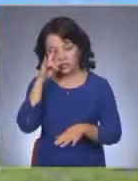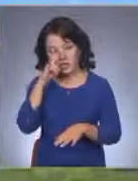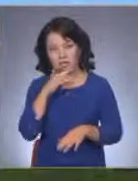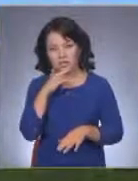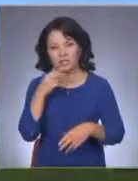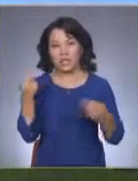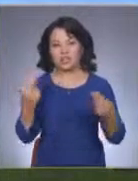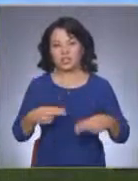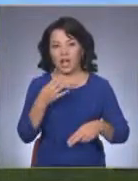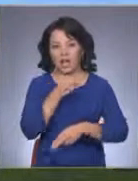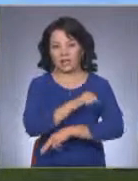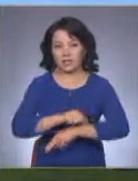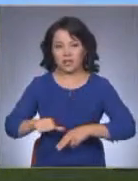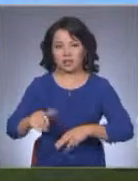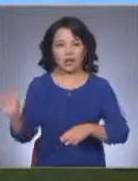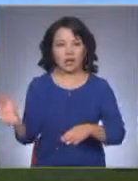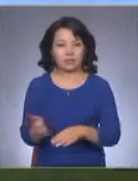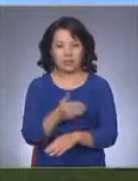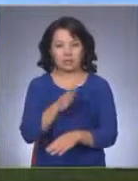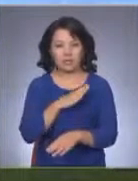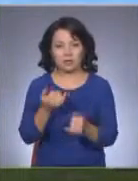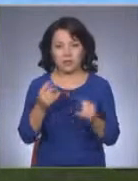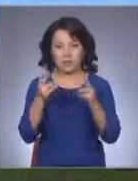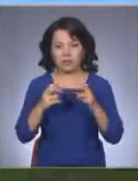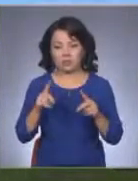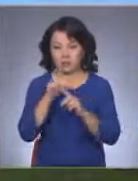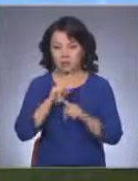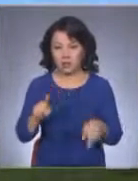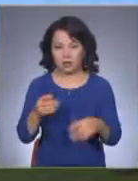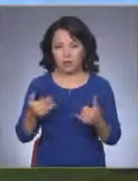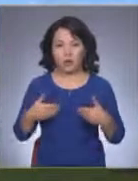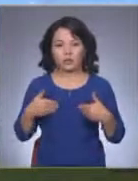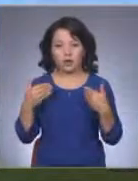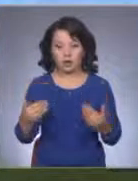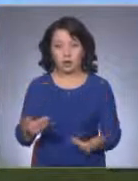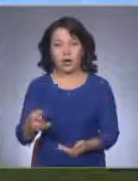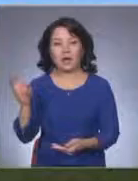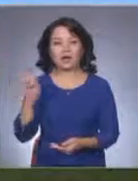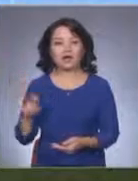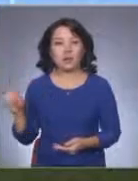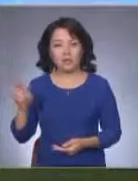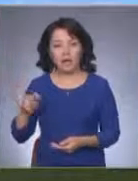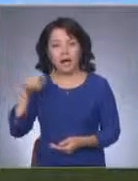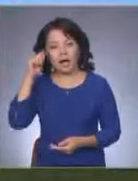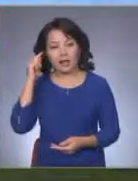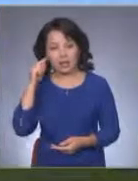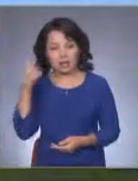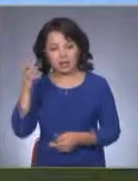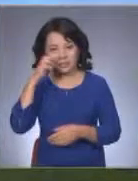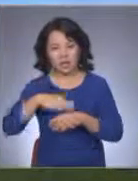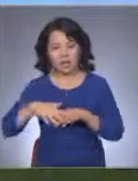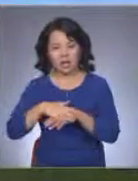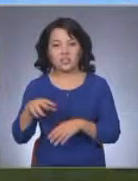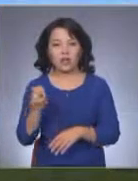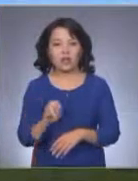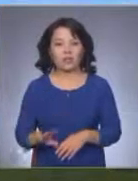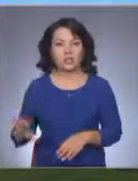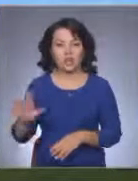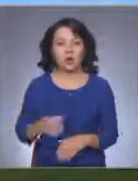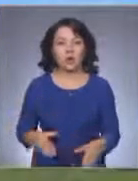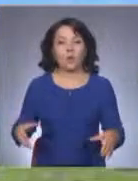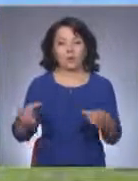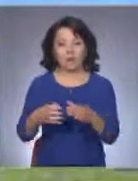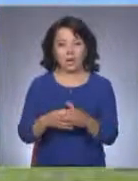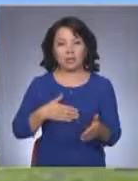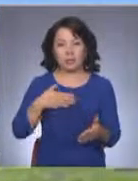шын жүрегіммен құттықтаймын. Бірнеше жылдан бері қарай Қырғыз елі осы біздің Еуразиялық одаққа кіру үшін